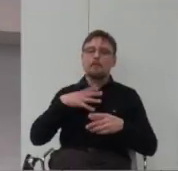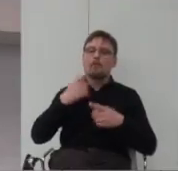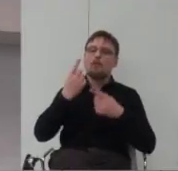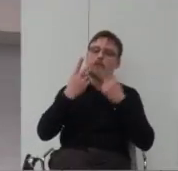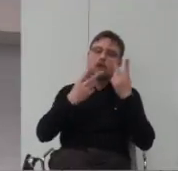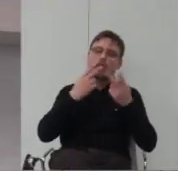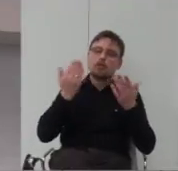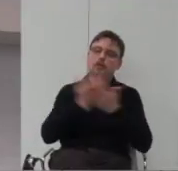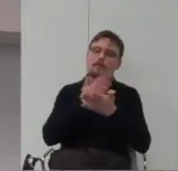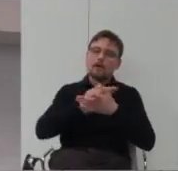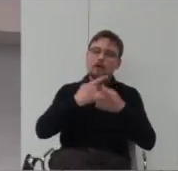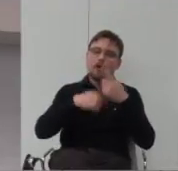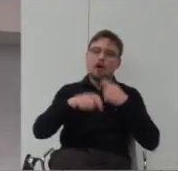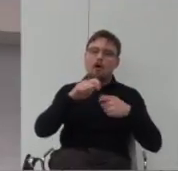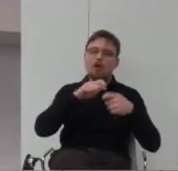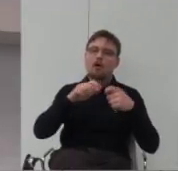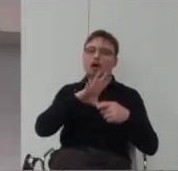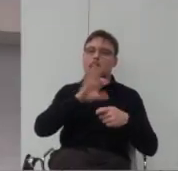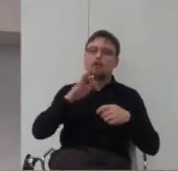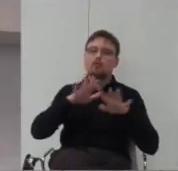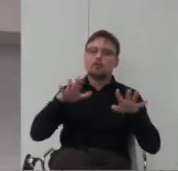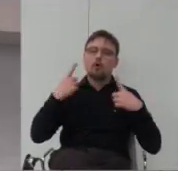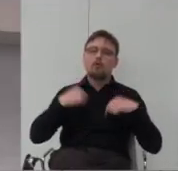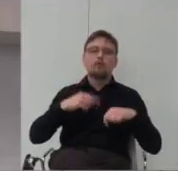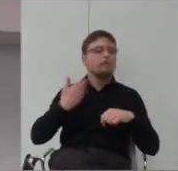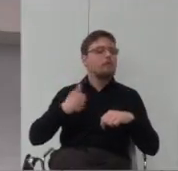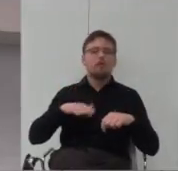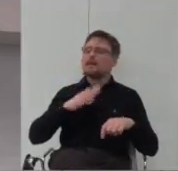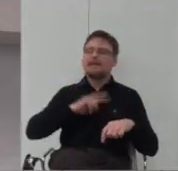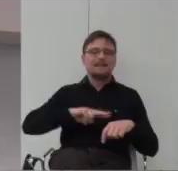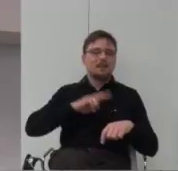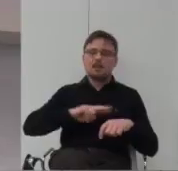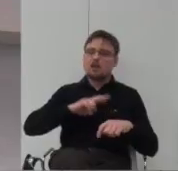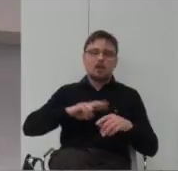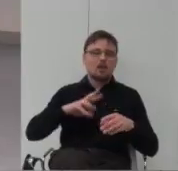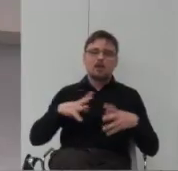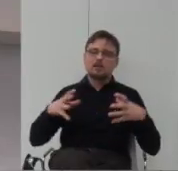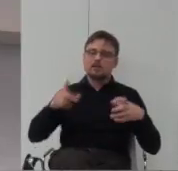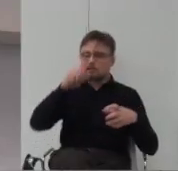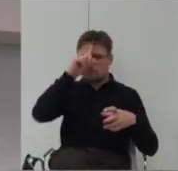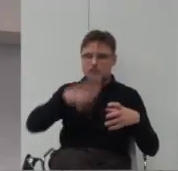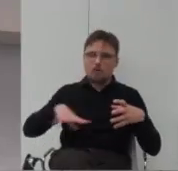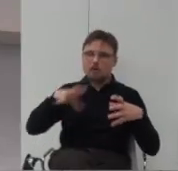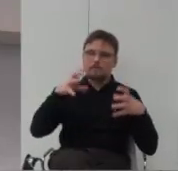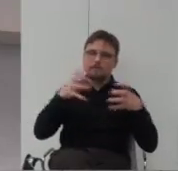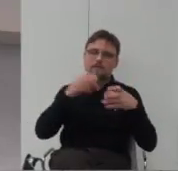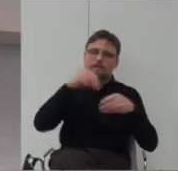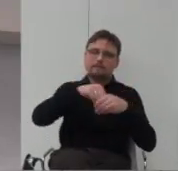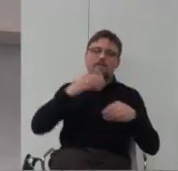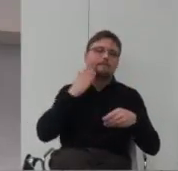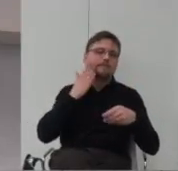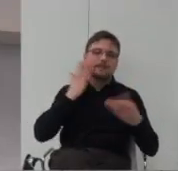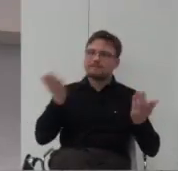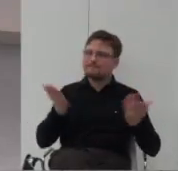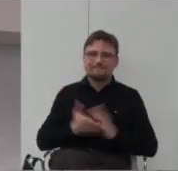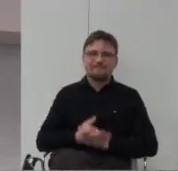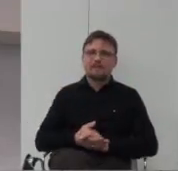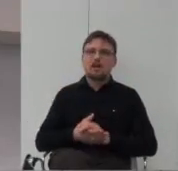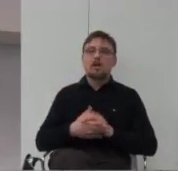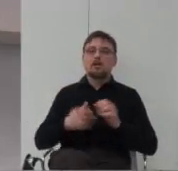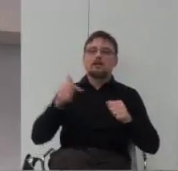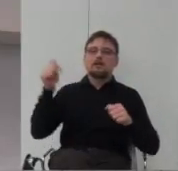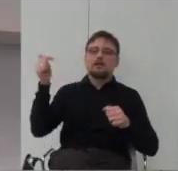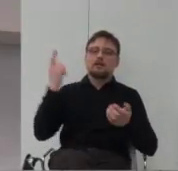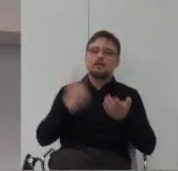próbowano znaleźć jakieś pierwsze alternatywy dla tej sytuacji. Wiele rodzin było nieusatysfakcjonowanych formami zamieszkiwania